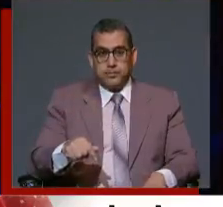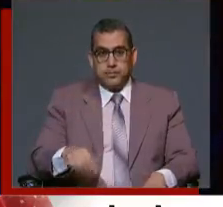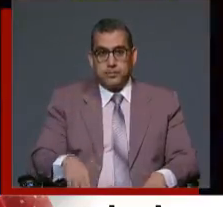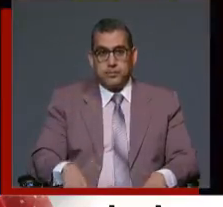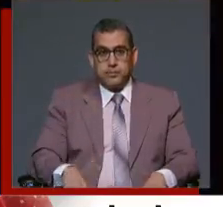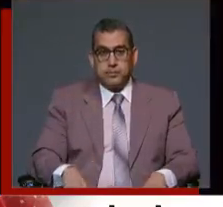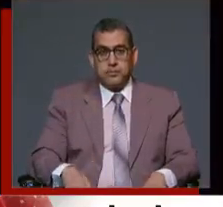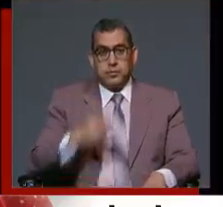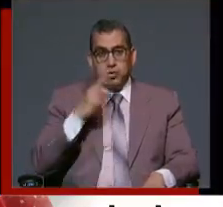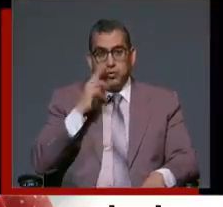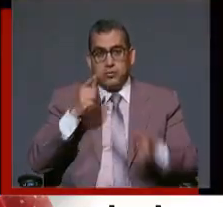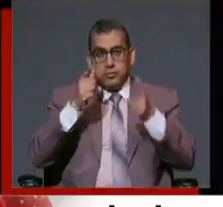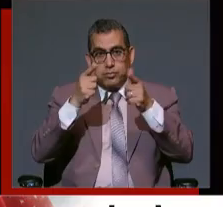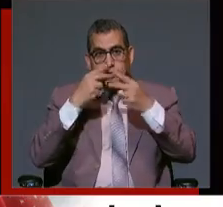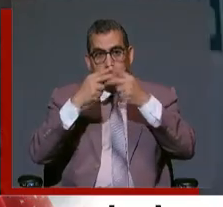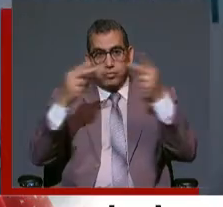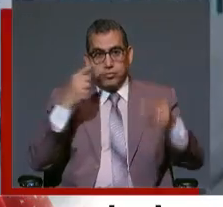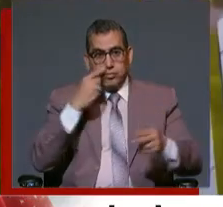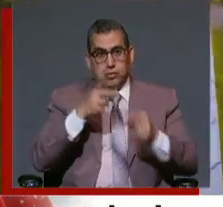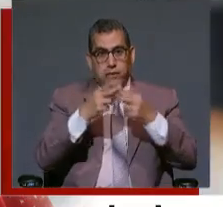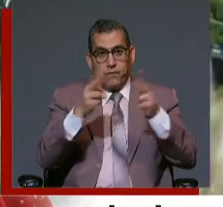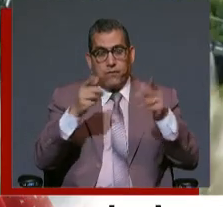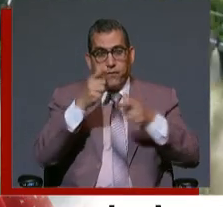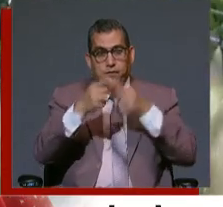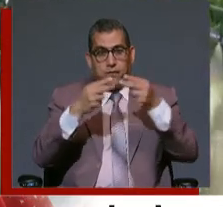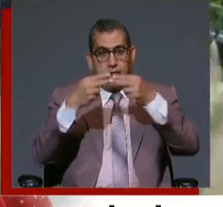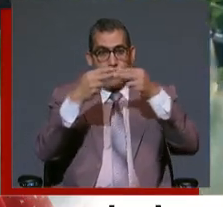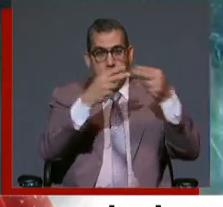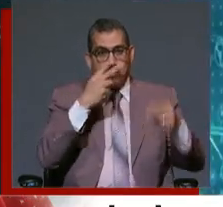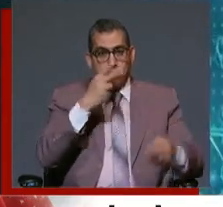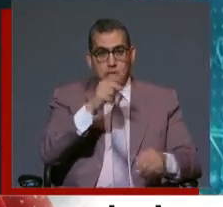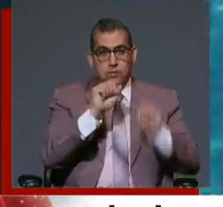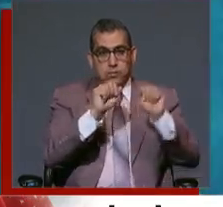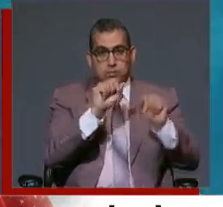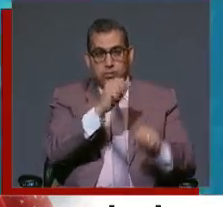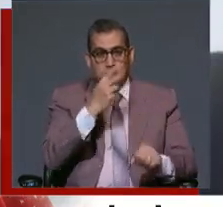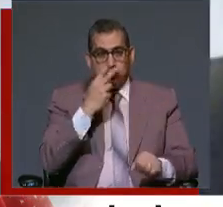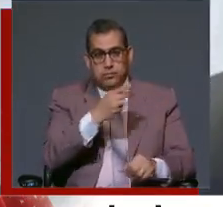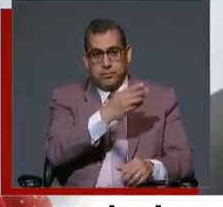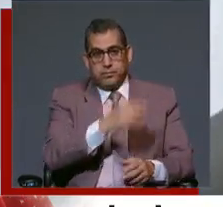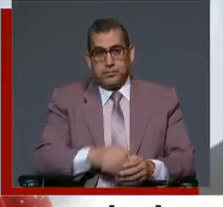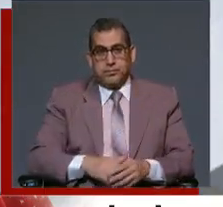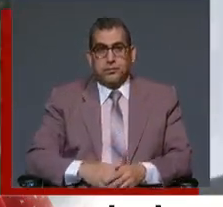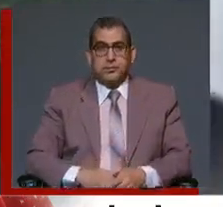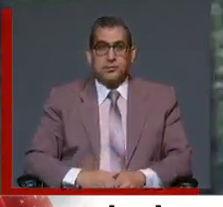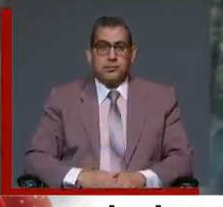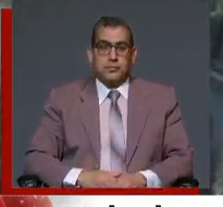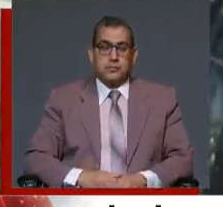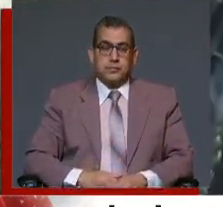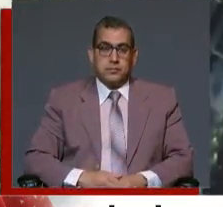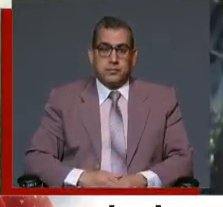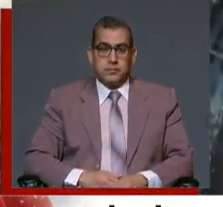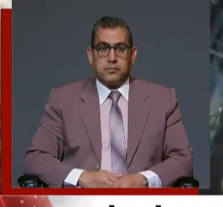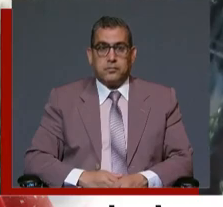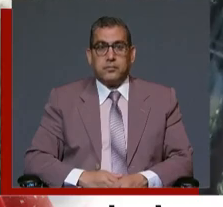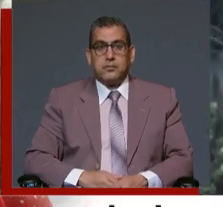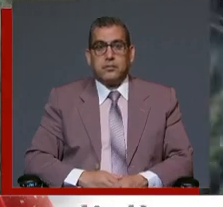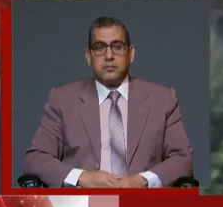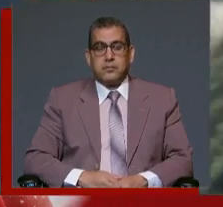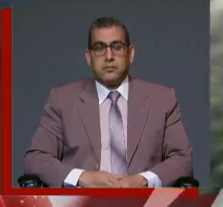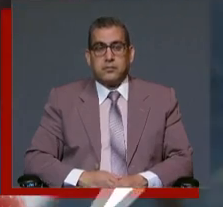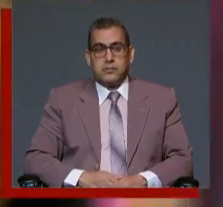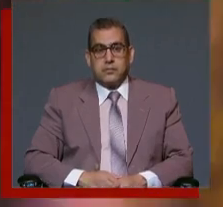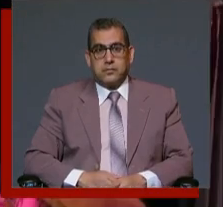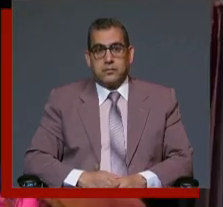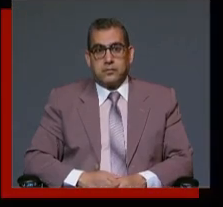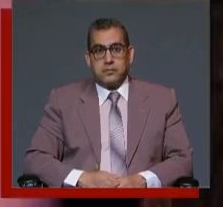سوف نشاهد معا مقطع الفيديو بخصوص افتتاح فعاليات الاجتماعات السنوية لمجموعة البنك